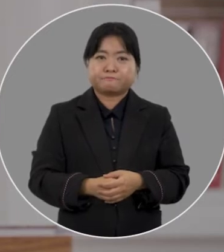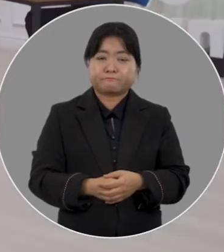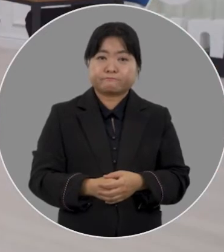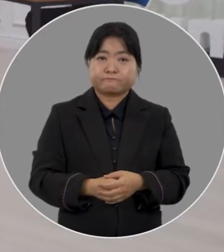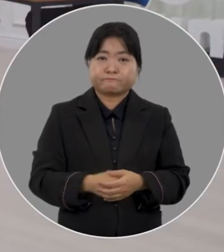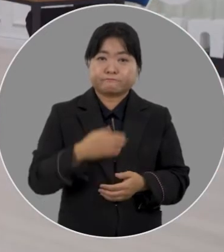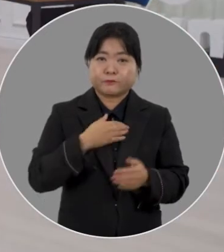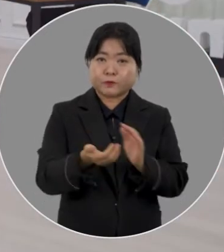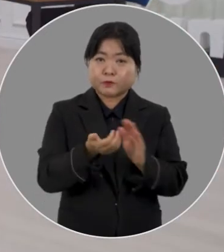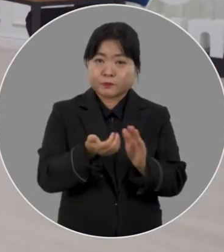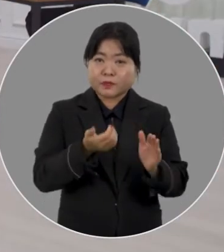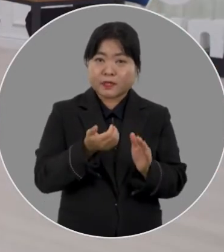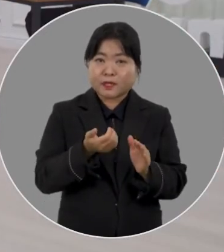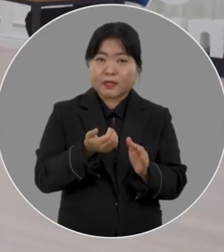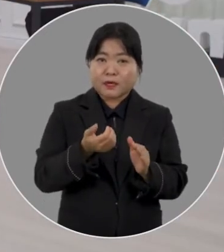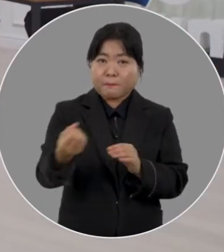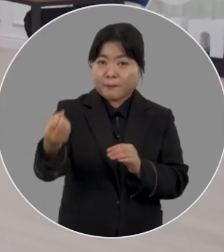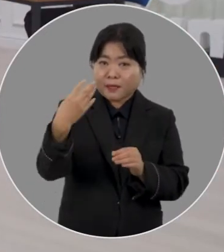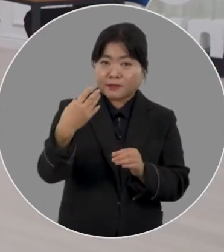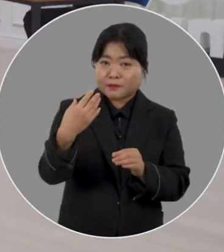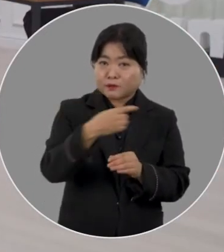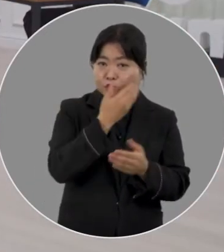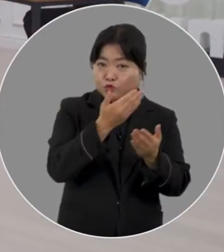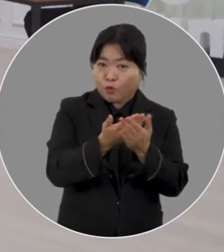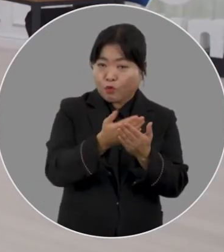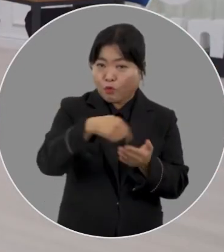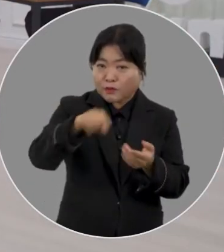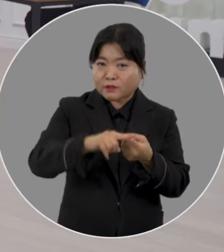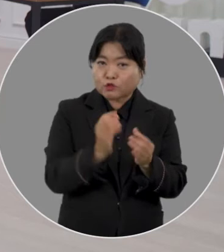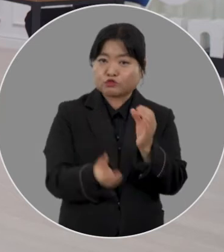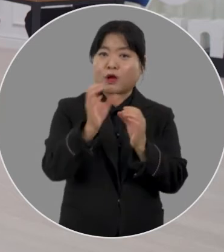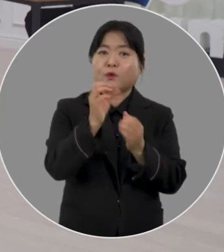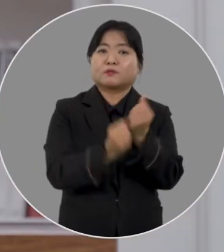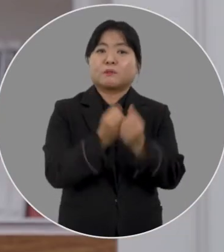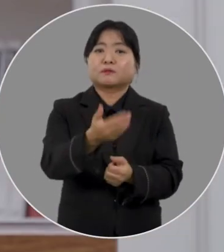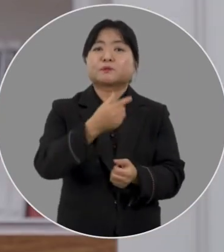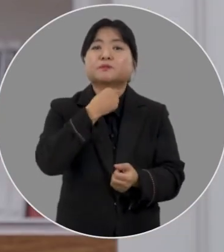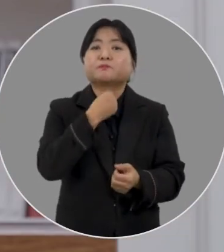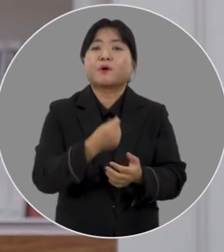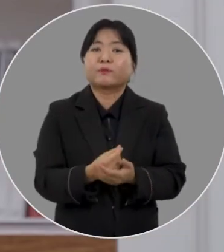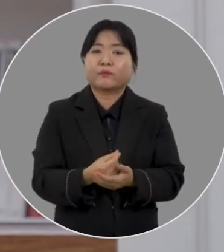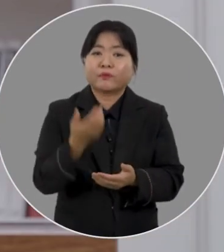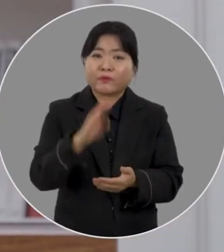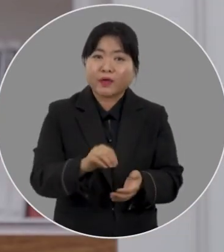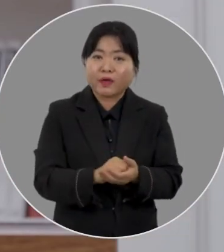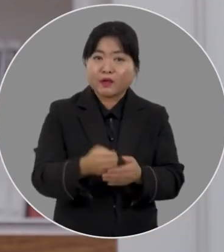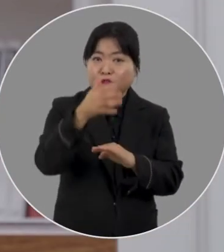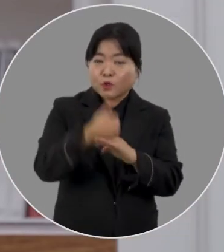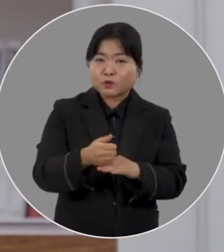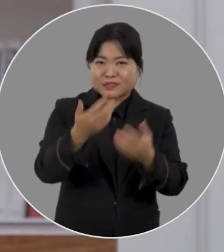좀 전에 이 선생님 언급하셨던 그 포인트를 조금 추가로 말씀드리고 싶었는데 네. 그